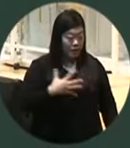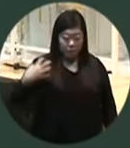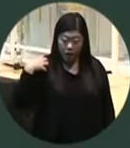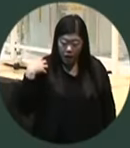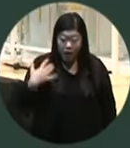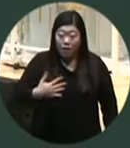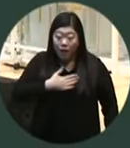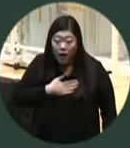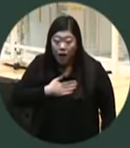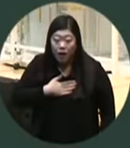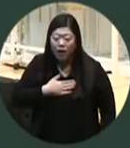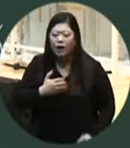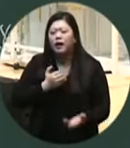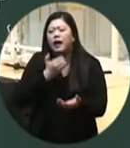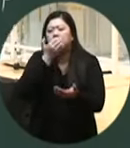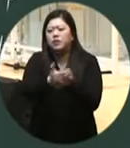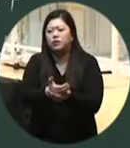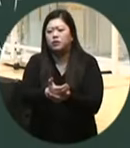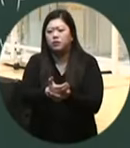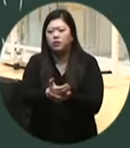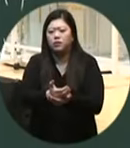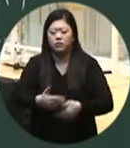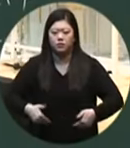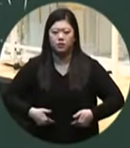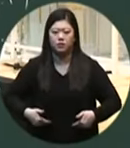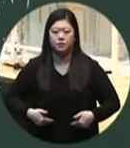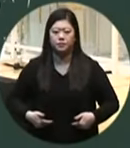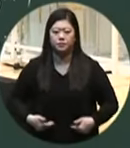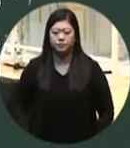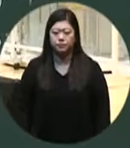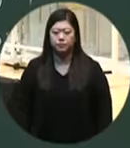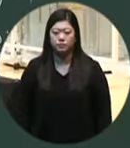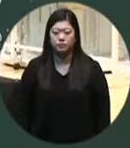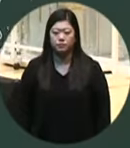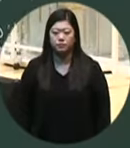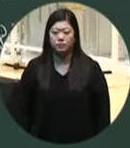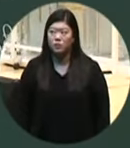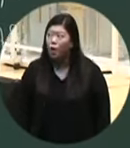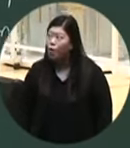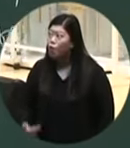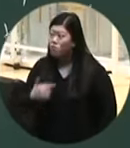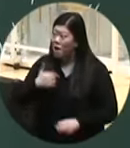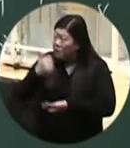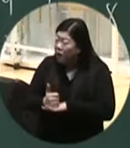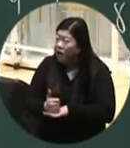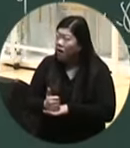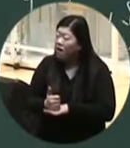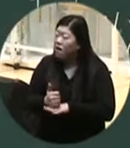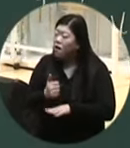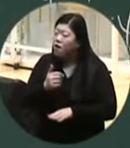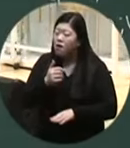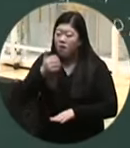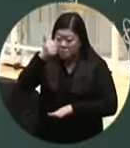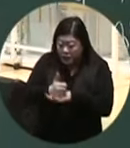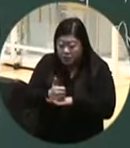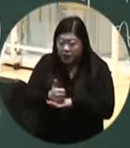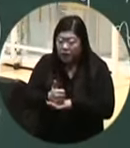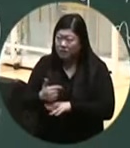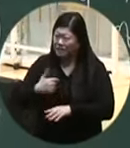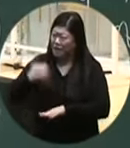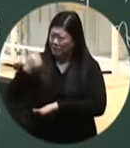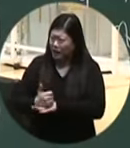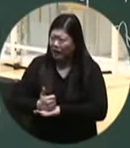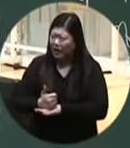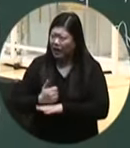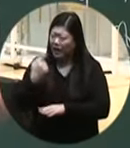this sense of thanksgiving for this last ministry. 아니 우리가 마지막이란 말입니까? What does that mean? Is it the end for us? 그런 뜻이 아니죠. That's not what